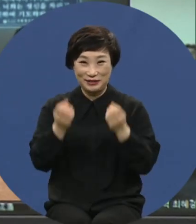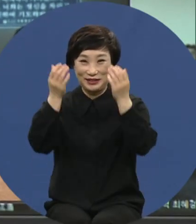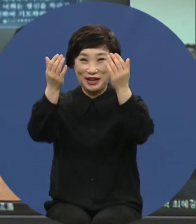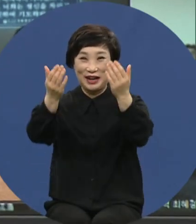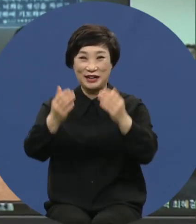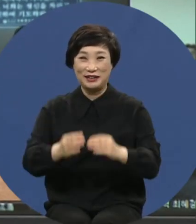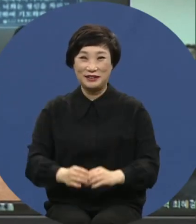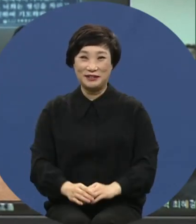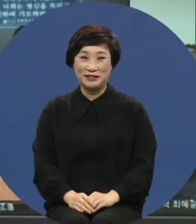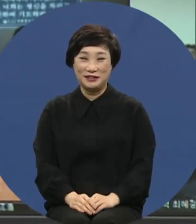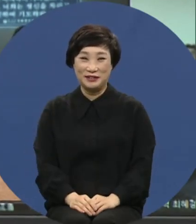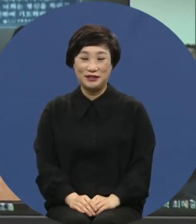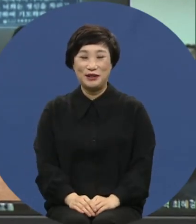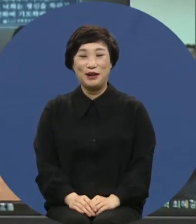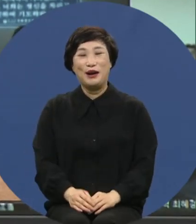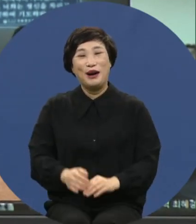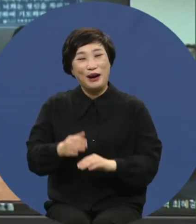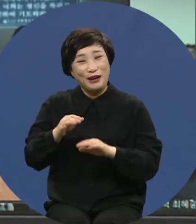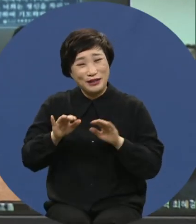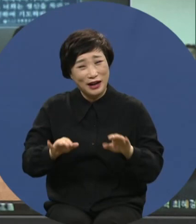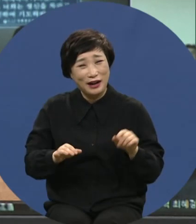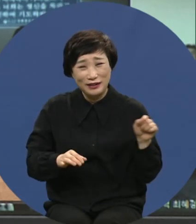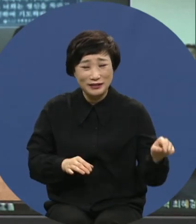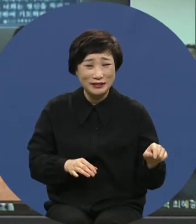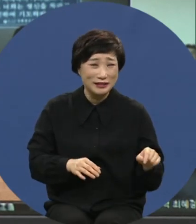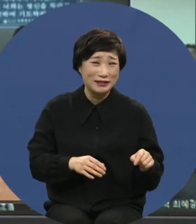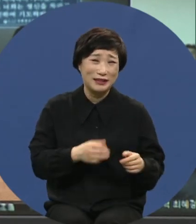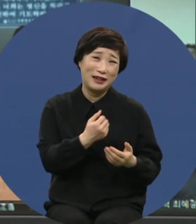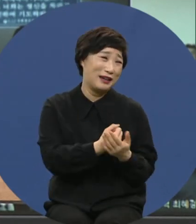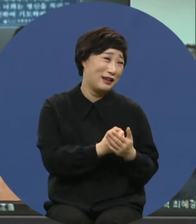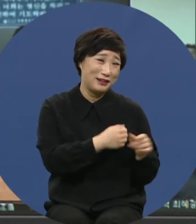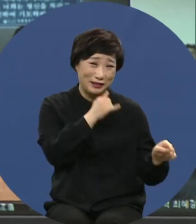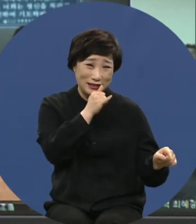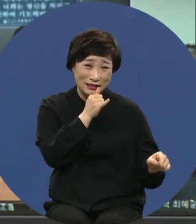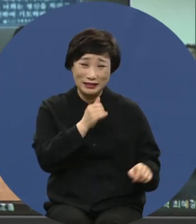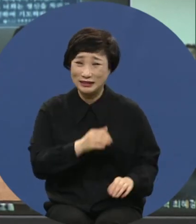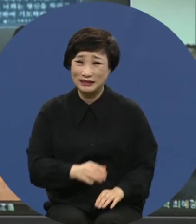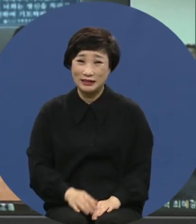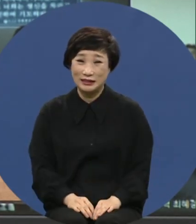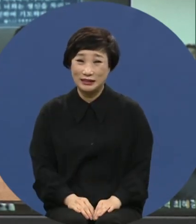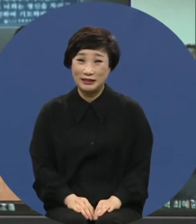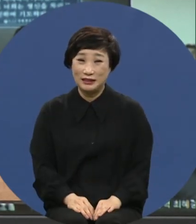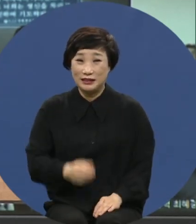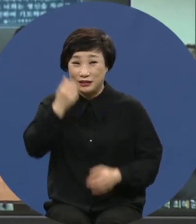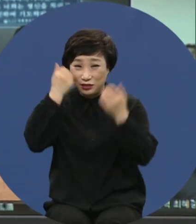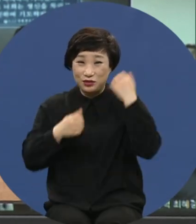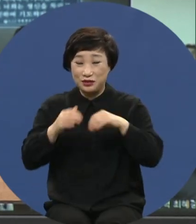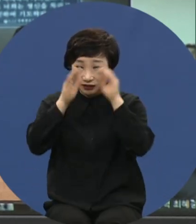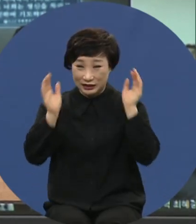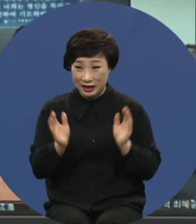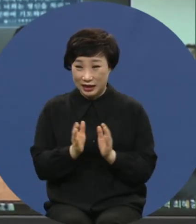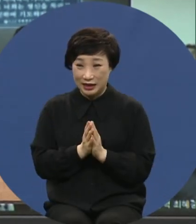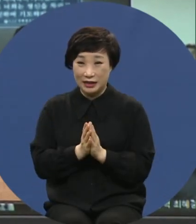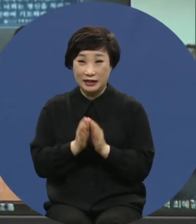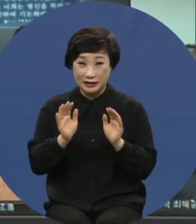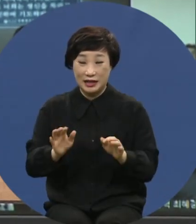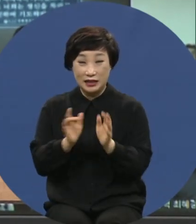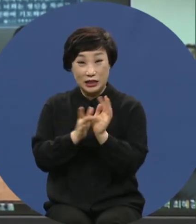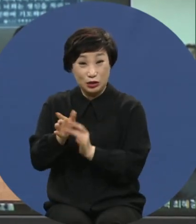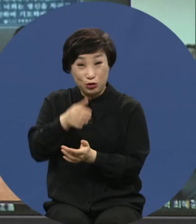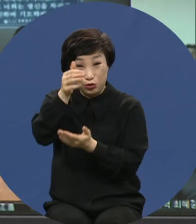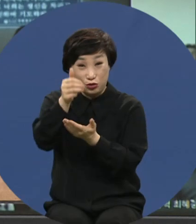할렐루야. 얼마나 안타까운 사실이냐 이 말이오. 그러므로 누구든지